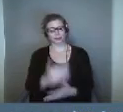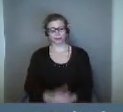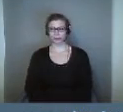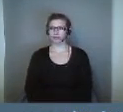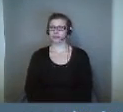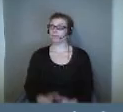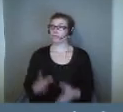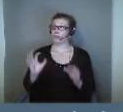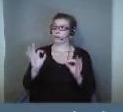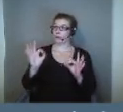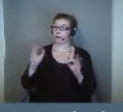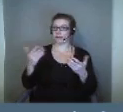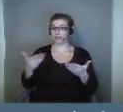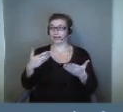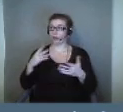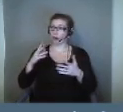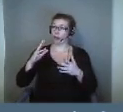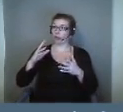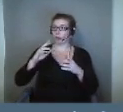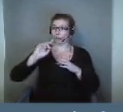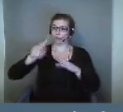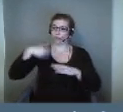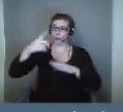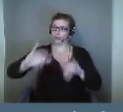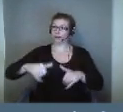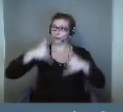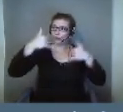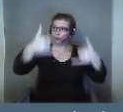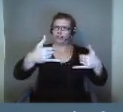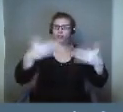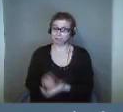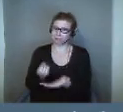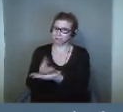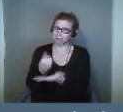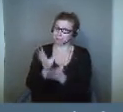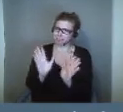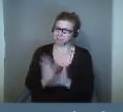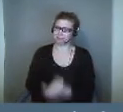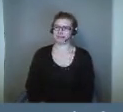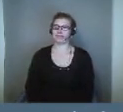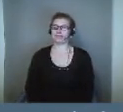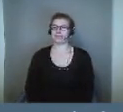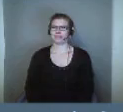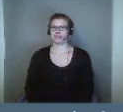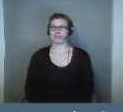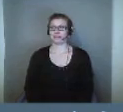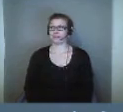On va procéder donc au prochain trophée qui va être le trophée des collectivités territoriales. Un petit mot, Monsieur le